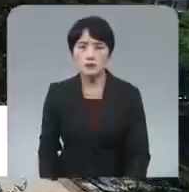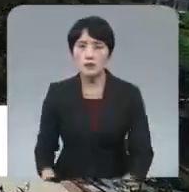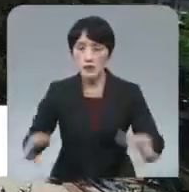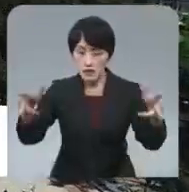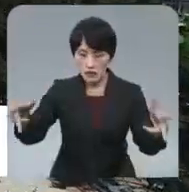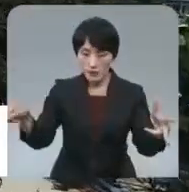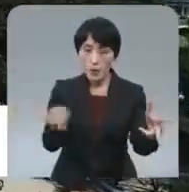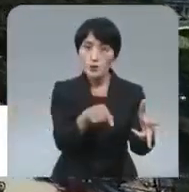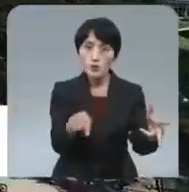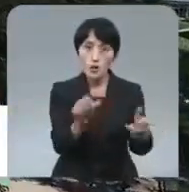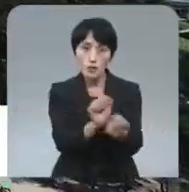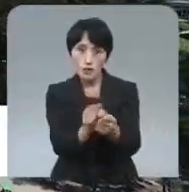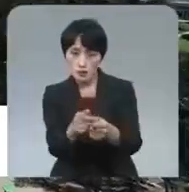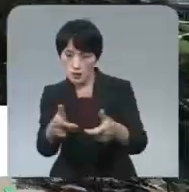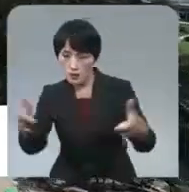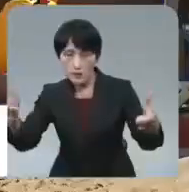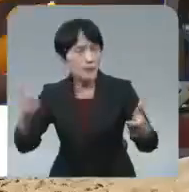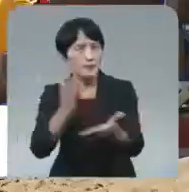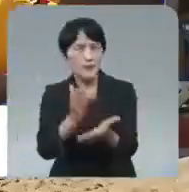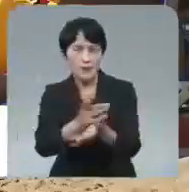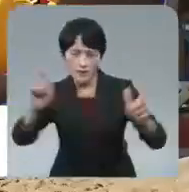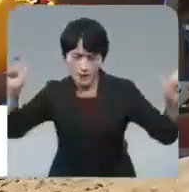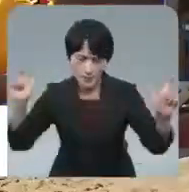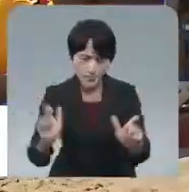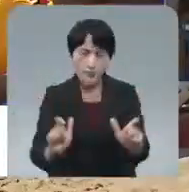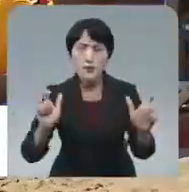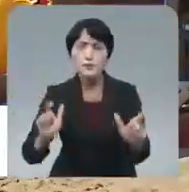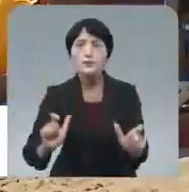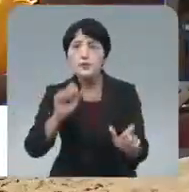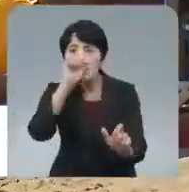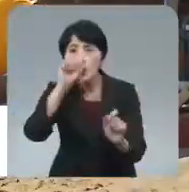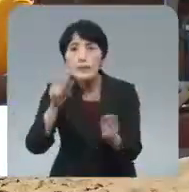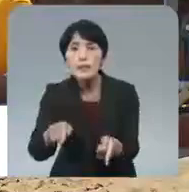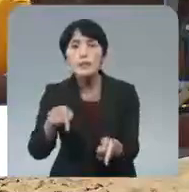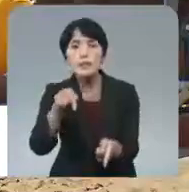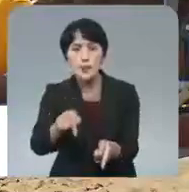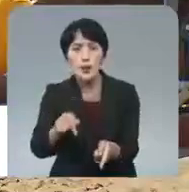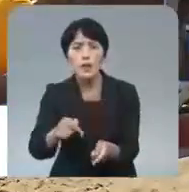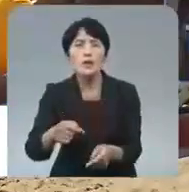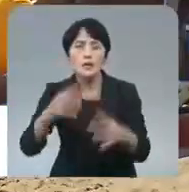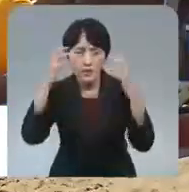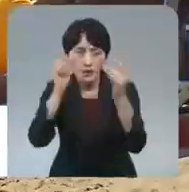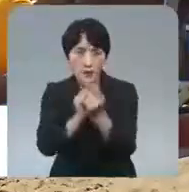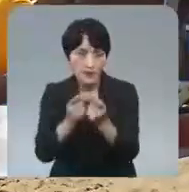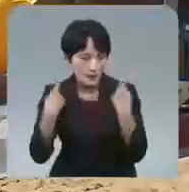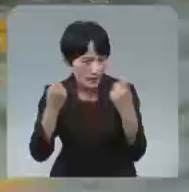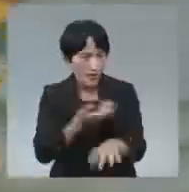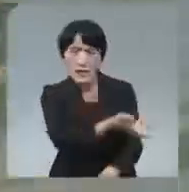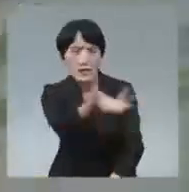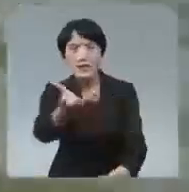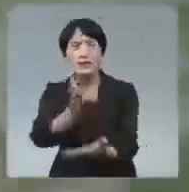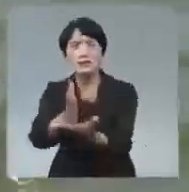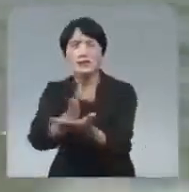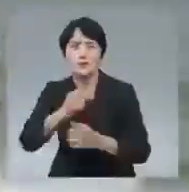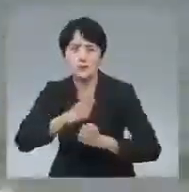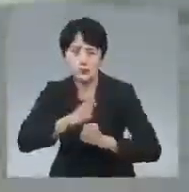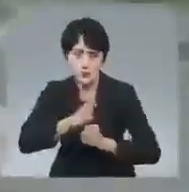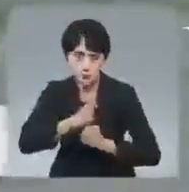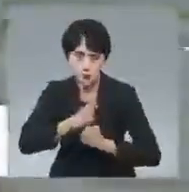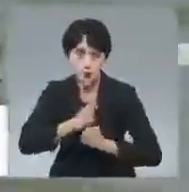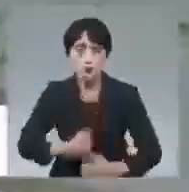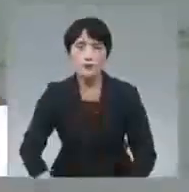mức cao nhất trong kì nghỉ hè các năm bất chấp khuyến cáo của cơ quan phòng dịch khá nhiều du khách còn không đeo khẩu trang khu du lịch